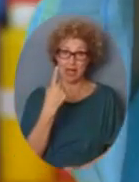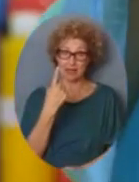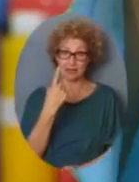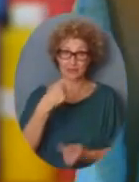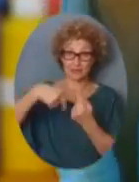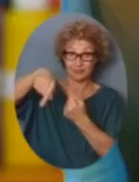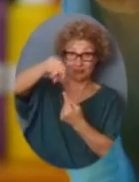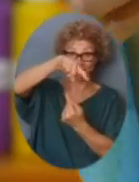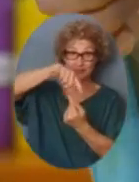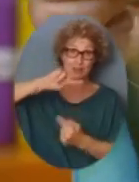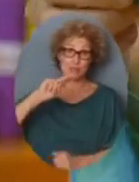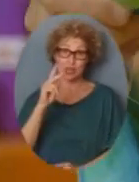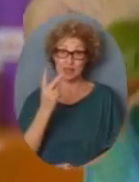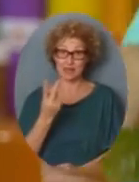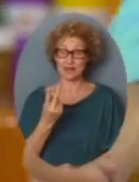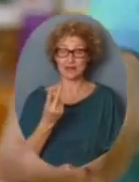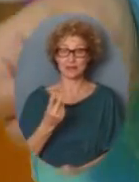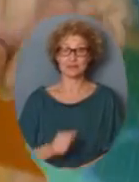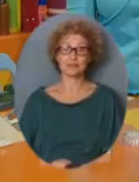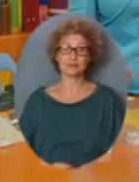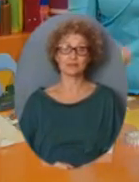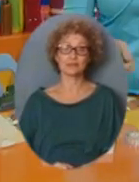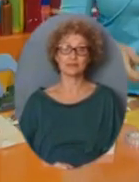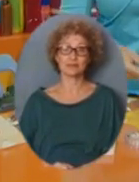ודרך חור שני,